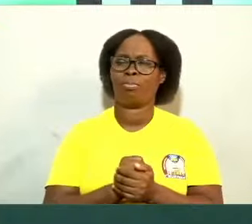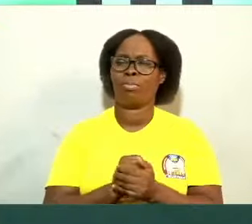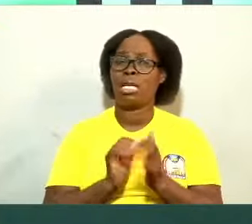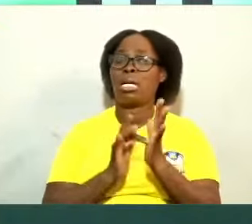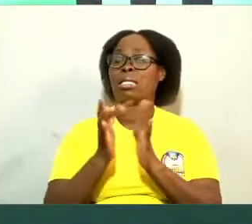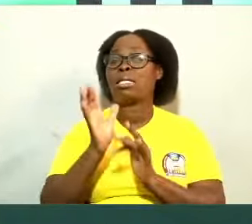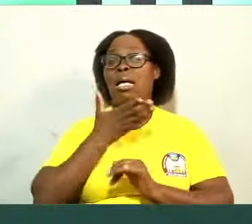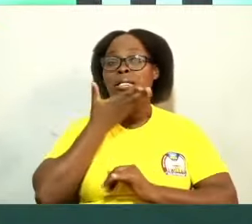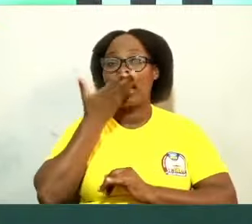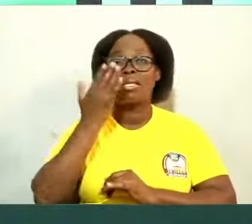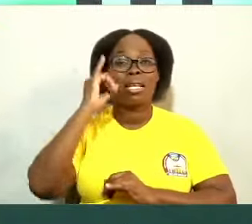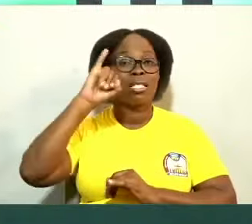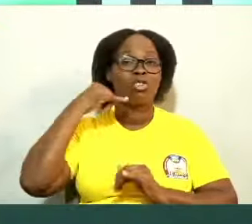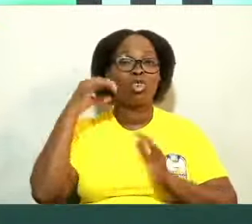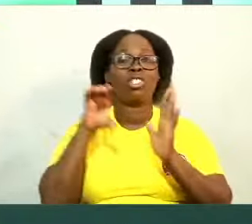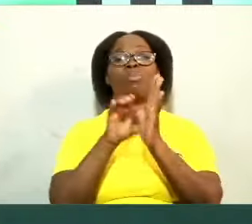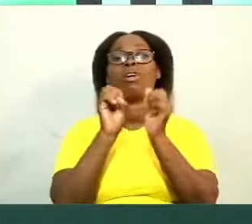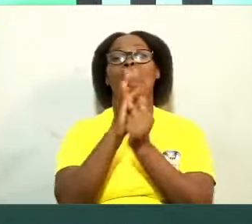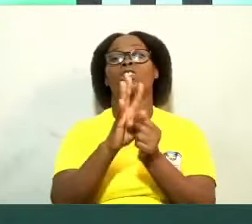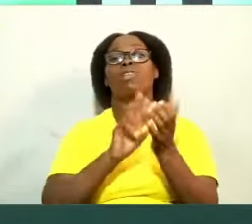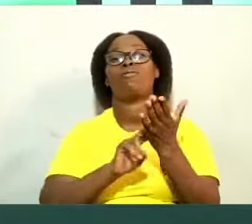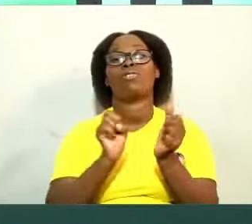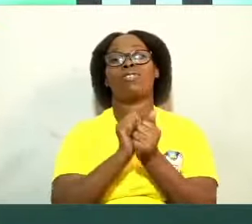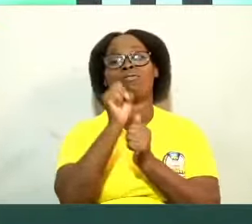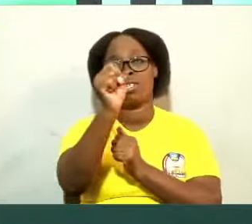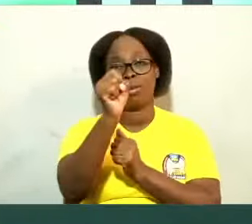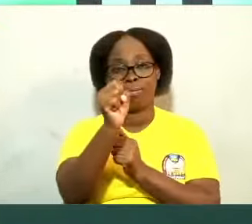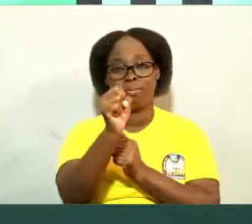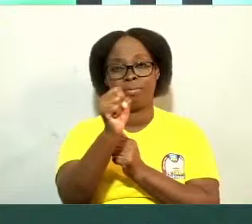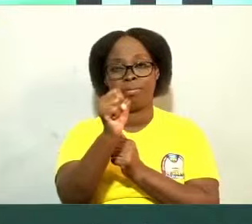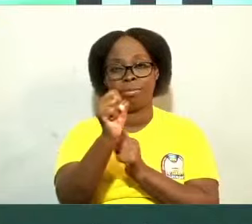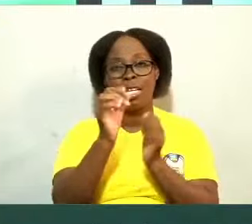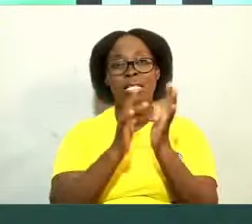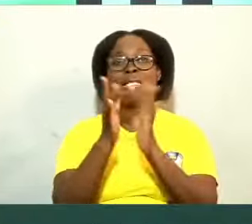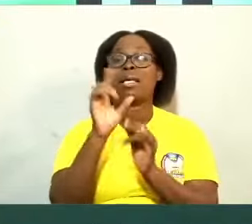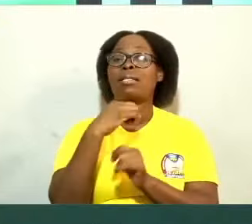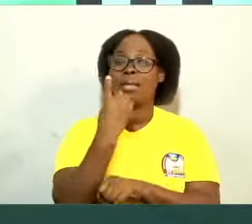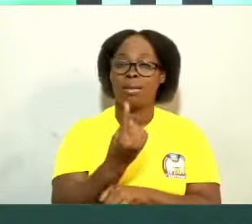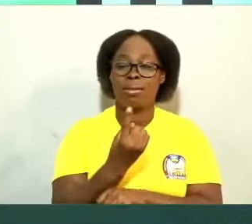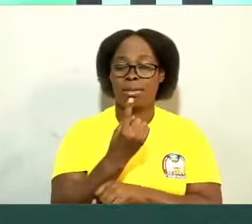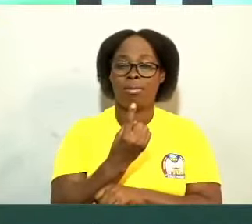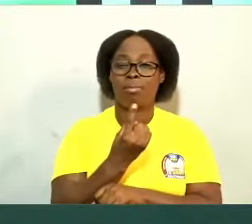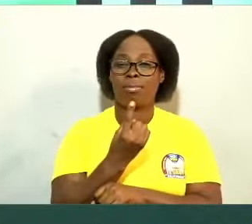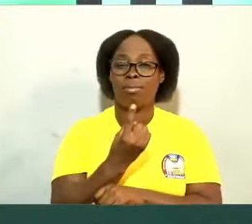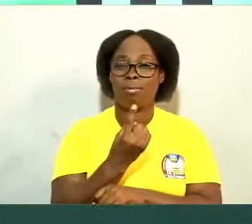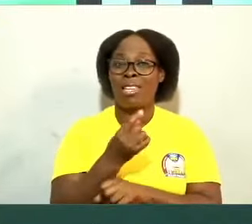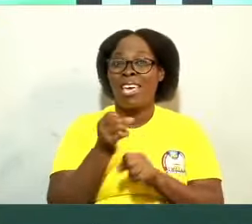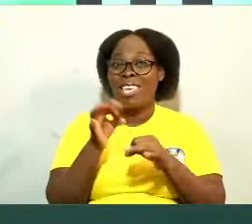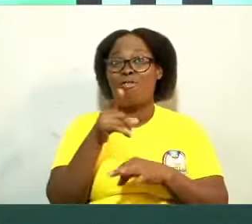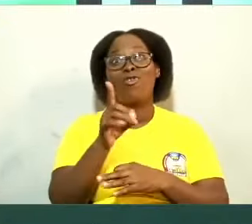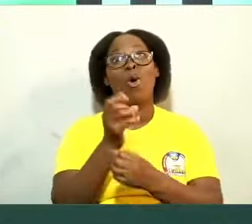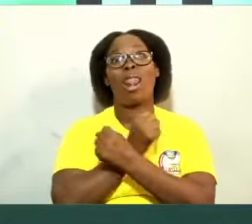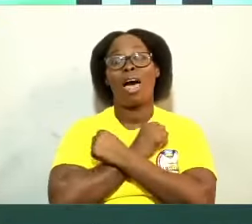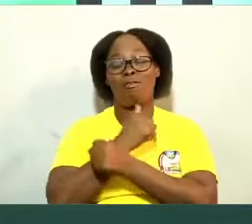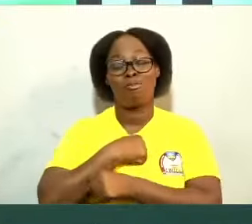Anasema katika Yohana 14:15 anasema hivi, mkinipenda